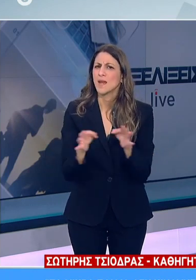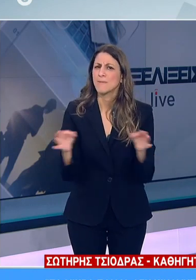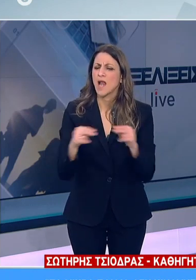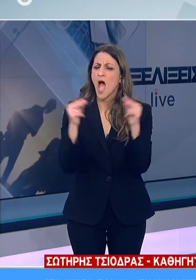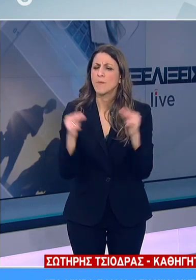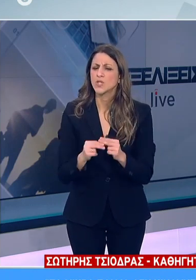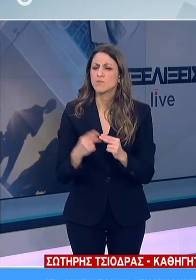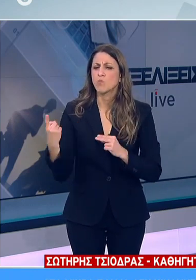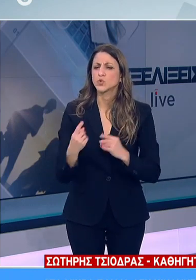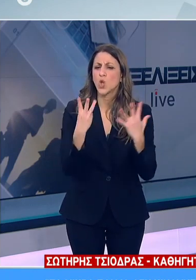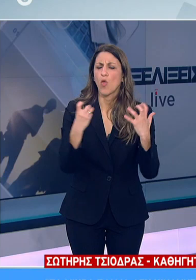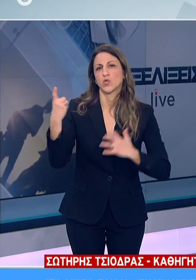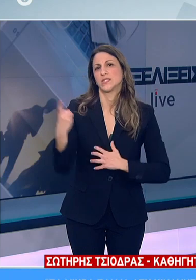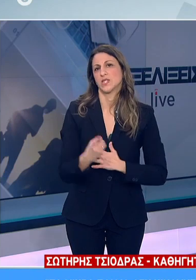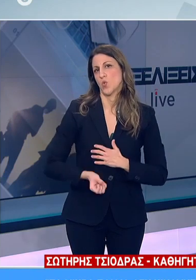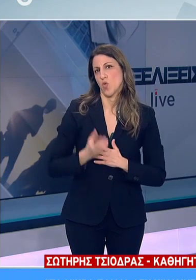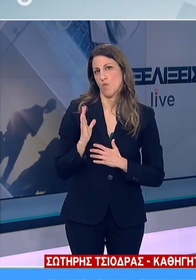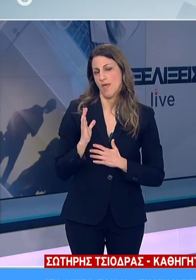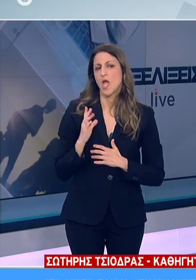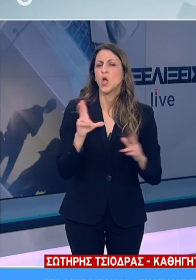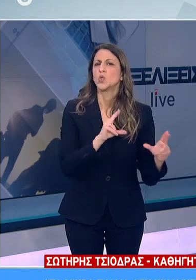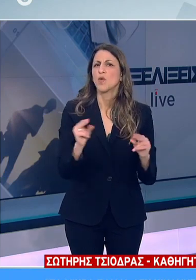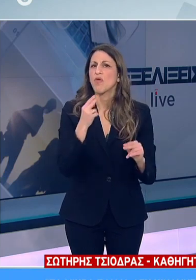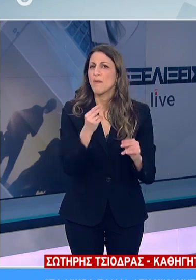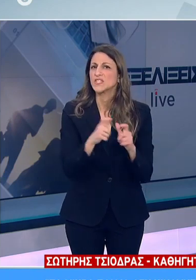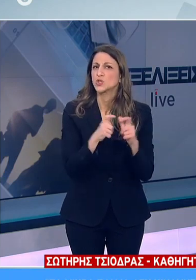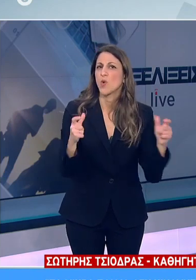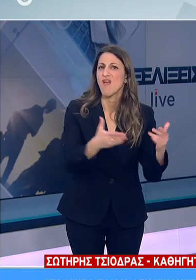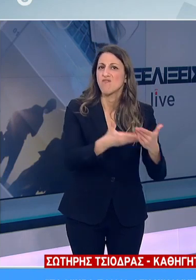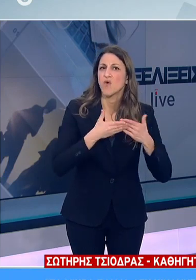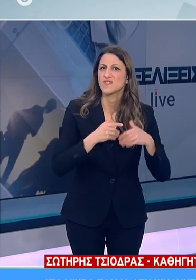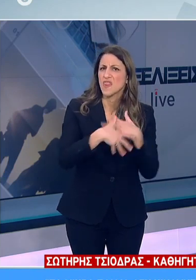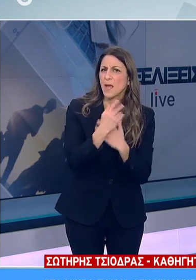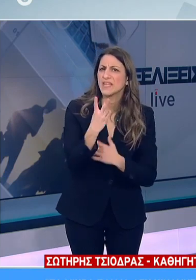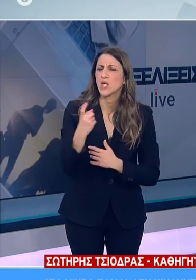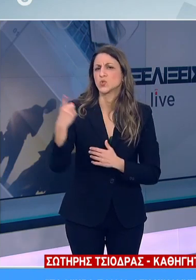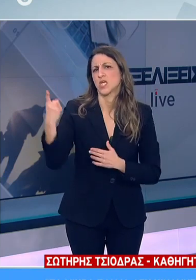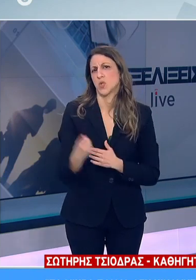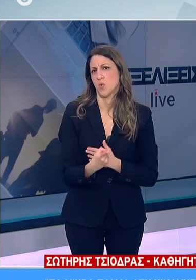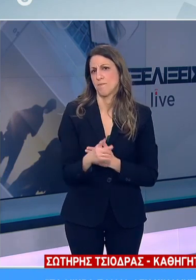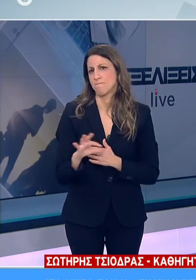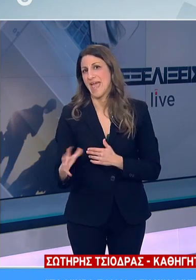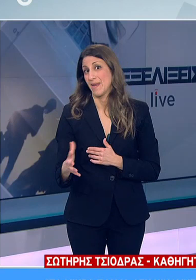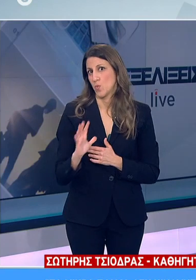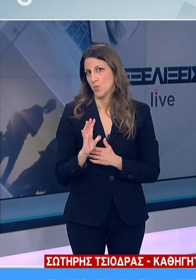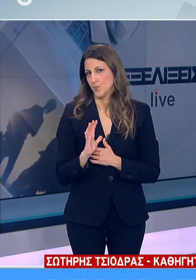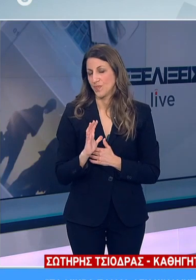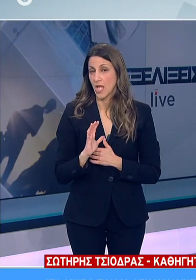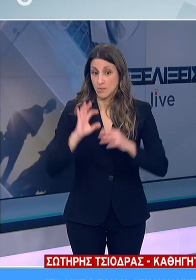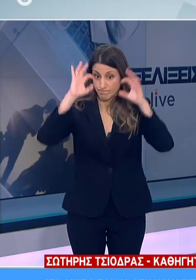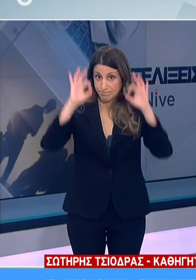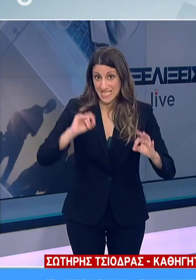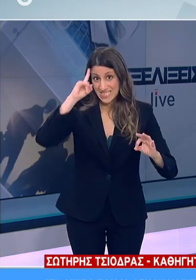και πάνω. Φαίνεται ότι υπήρχε μια επίδραση εκεί της τάξης 15-20% κάπου εκεί. Χωρίς με